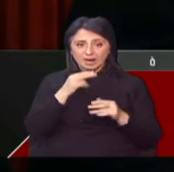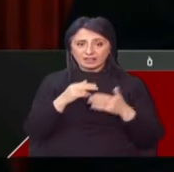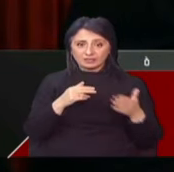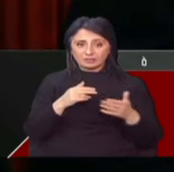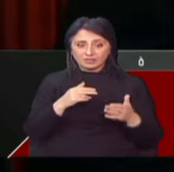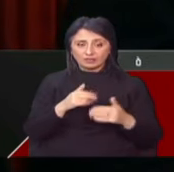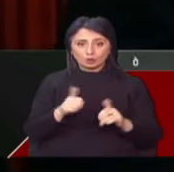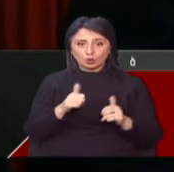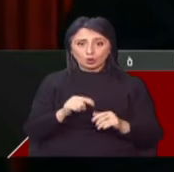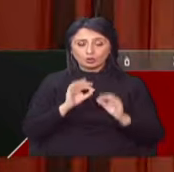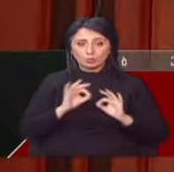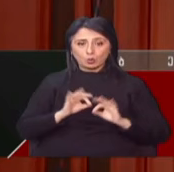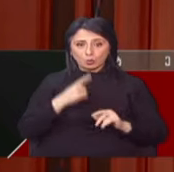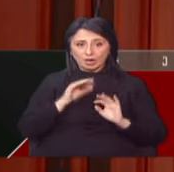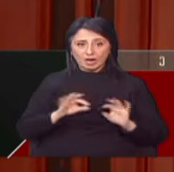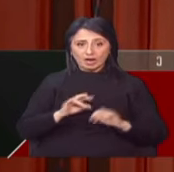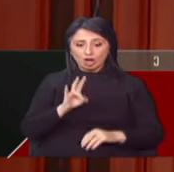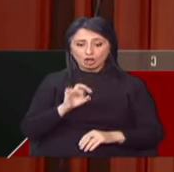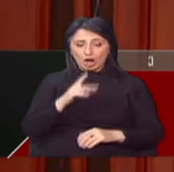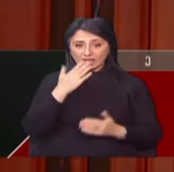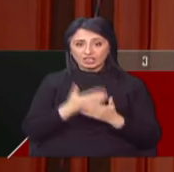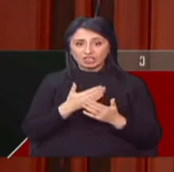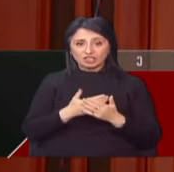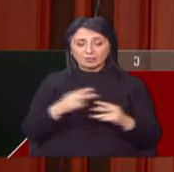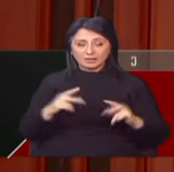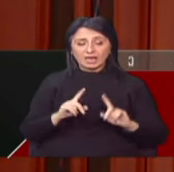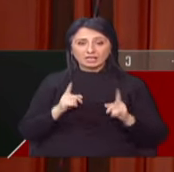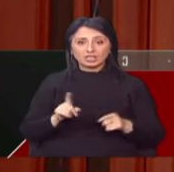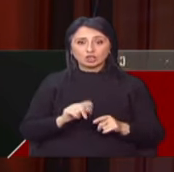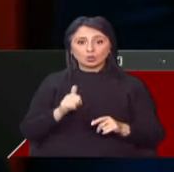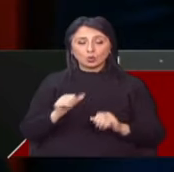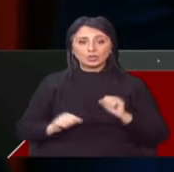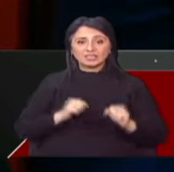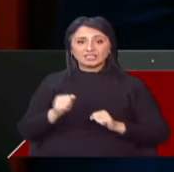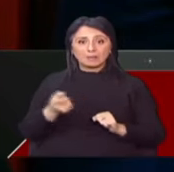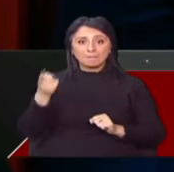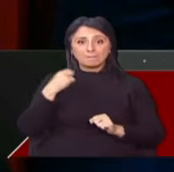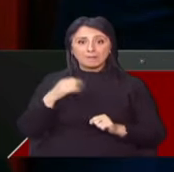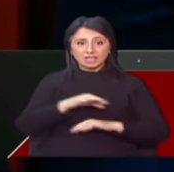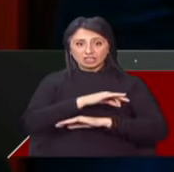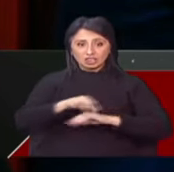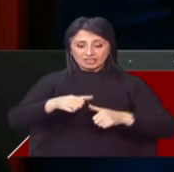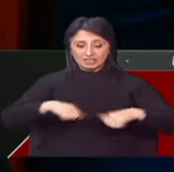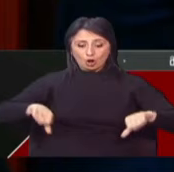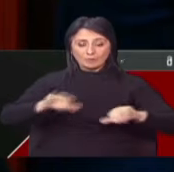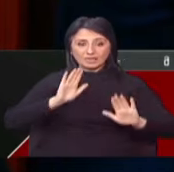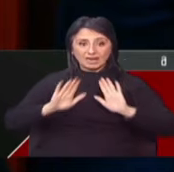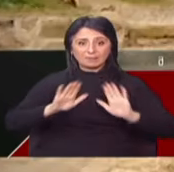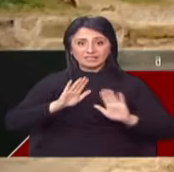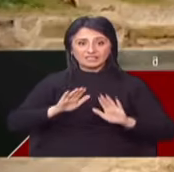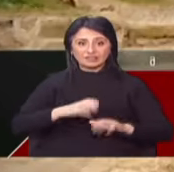მხარე. Როგორც პროკურორი განმარტავს ნოღაიდელის ჩვენებამ დაადასტურა როგორც ცდილობდა მაშინ სადემარკაციო კომისიის